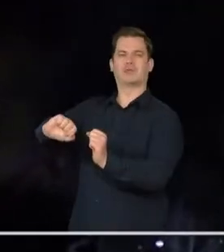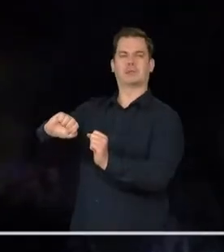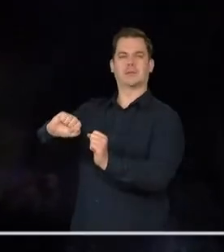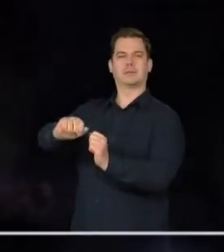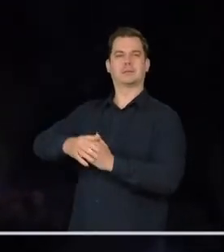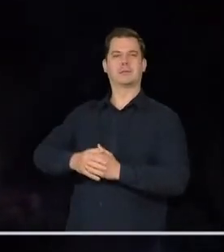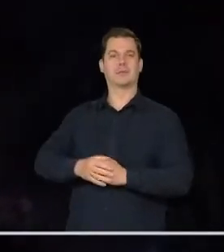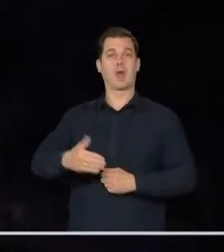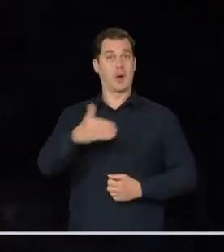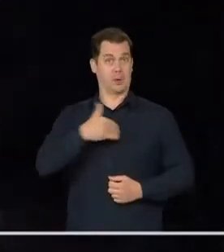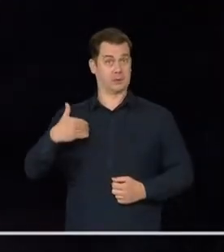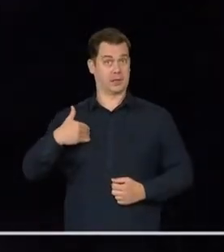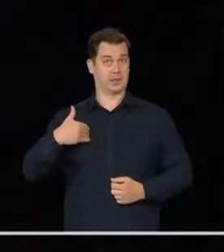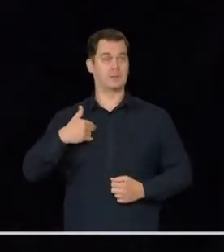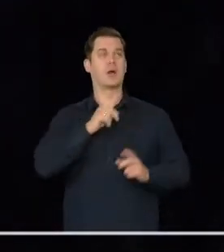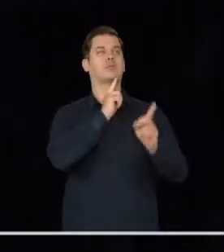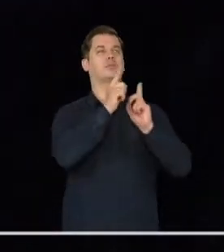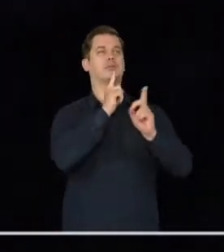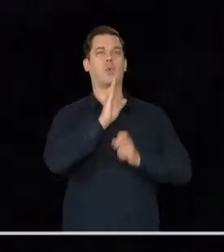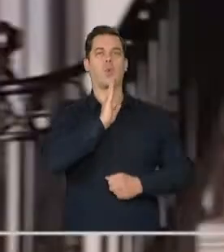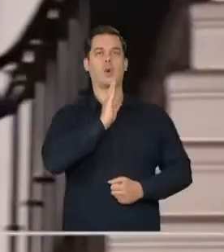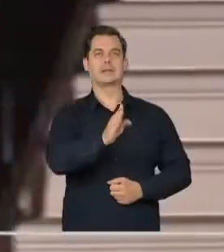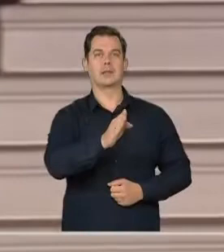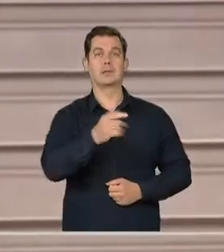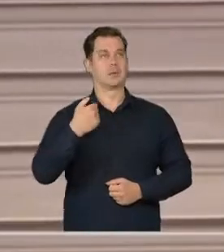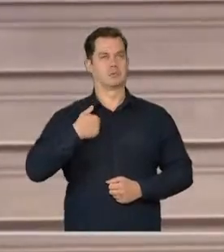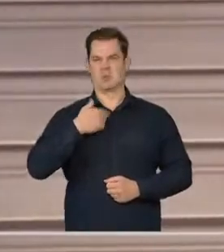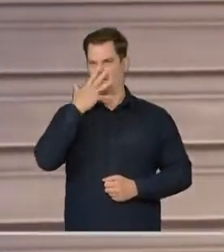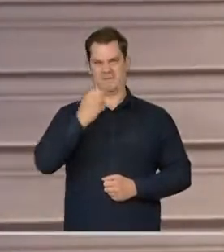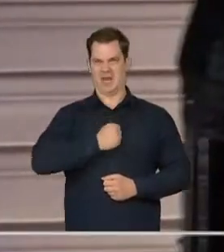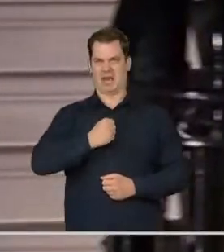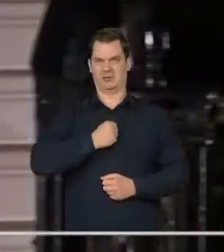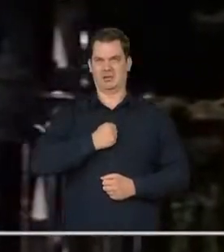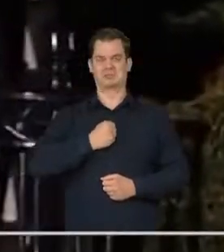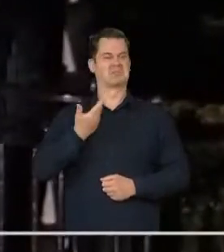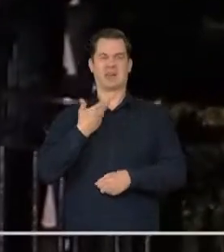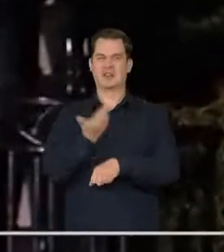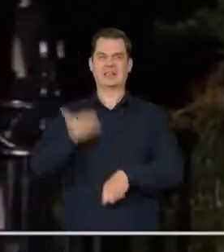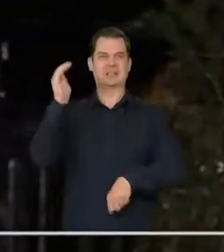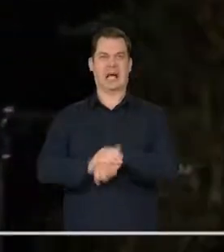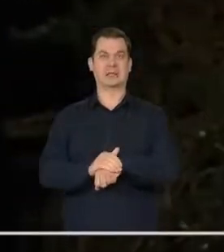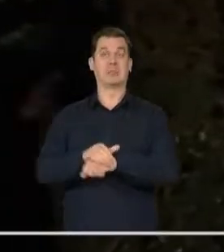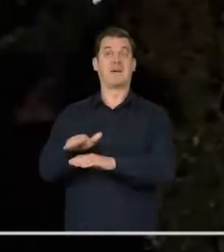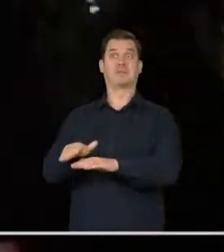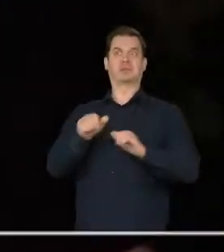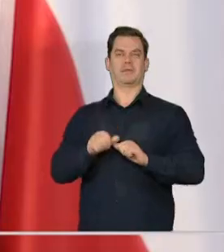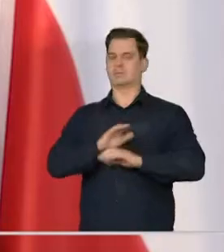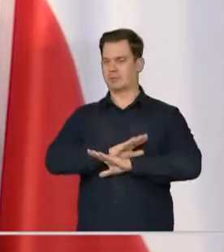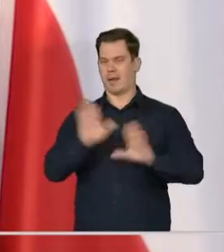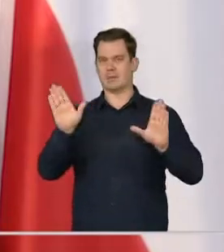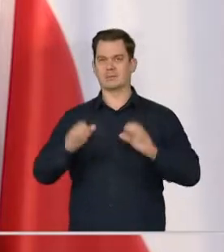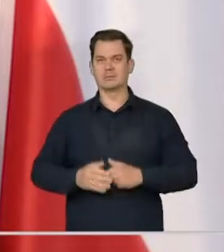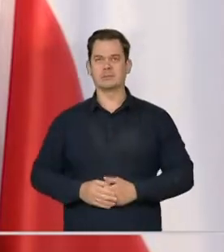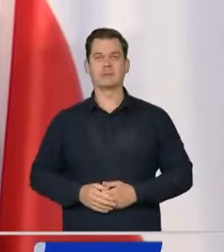inwazji. Polska w rozmowach z amerykańską administracją postawiła sprawę jasno. Nie ma zgody na żadne ustępstwa wobec Putina. To